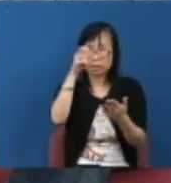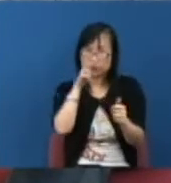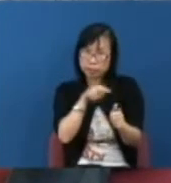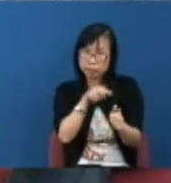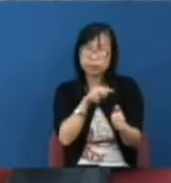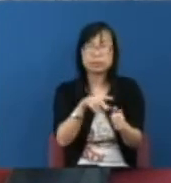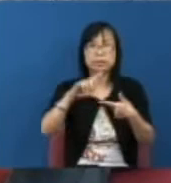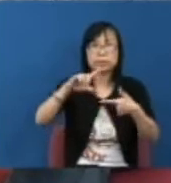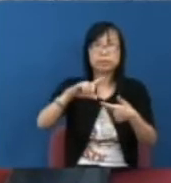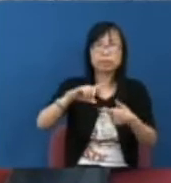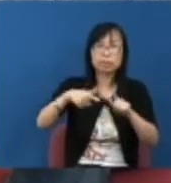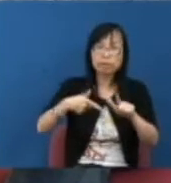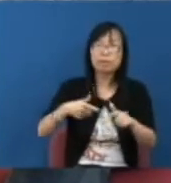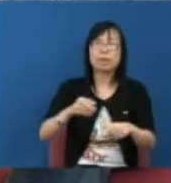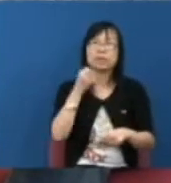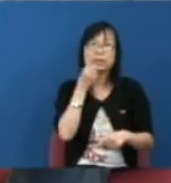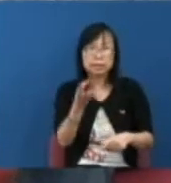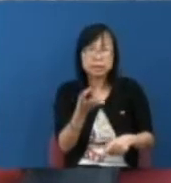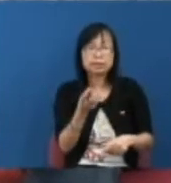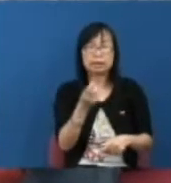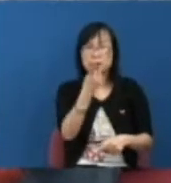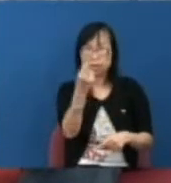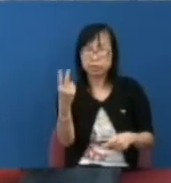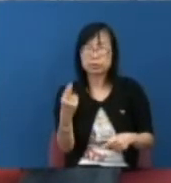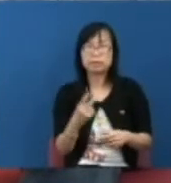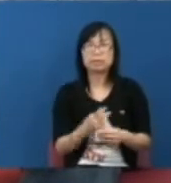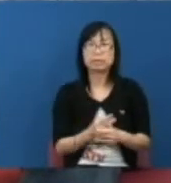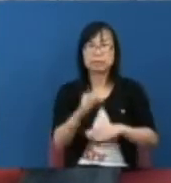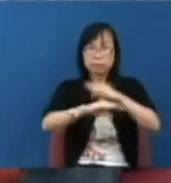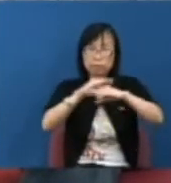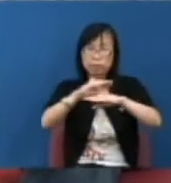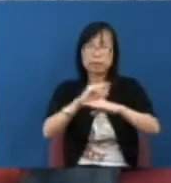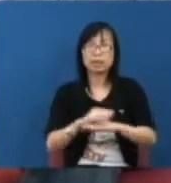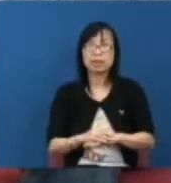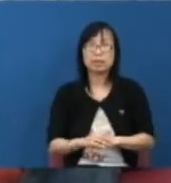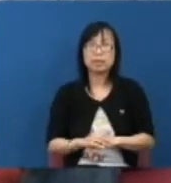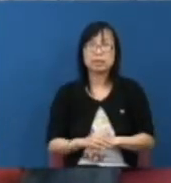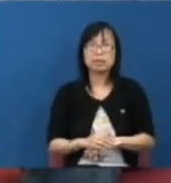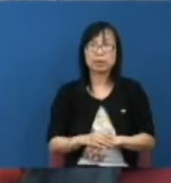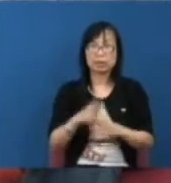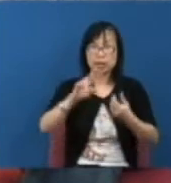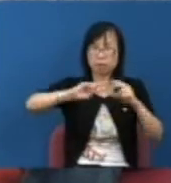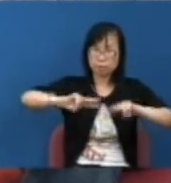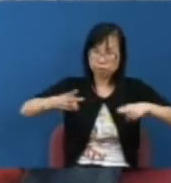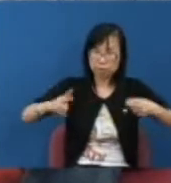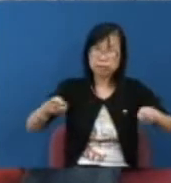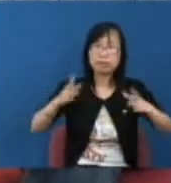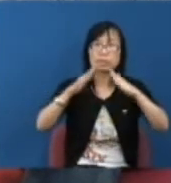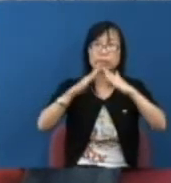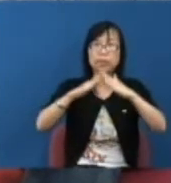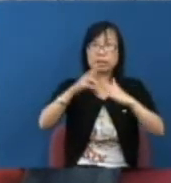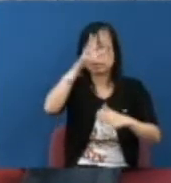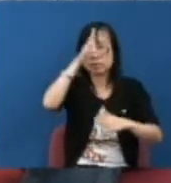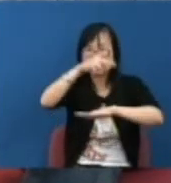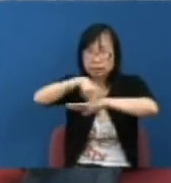嘅方式，或者有啲建議綠色嘅綠色適意嘅建築嘅方案啦，甚或對去到發展局咧都要喺一啲政策